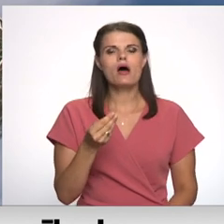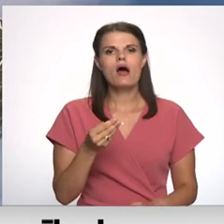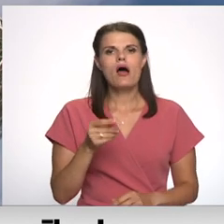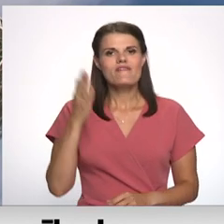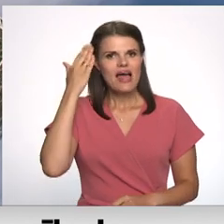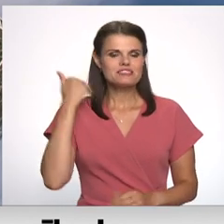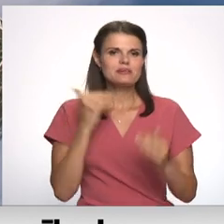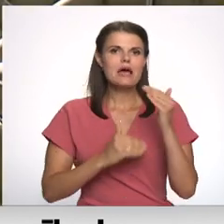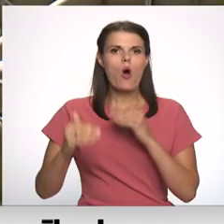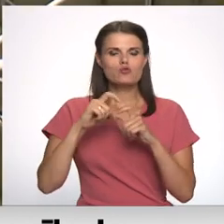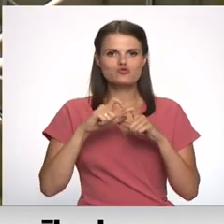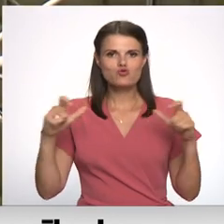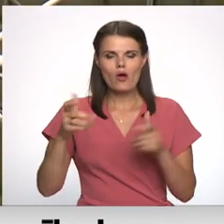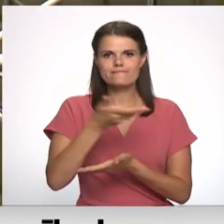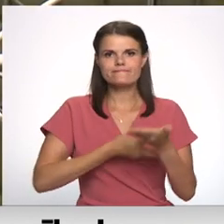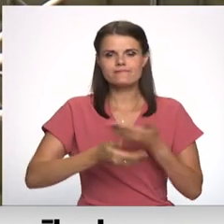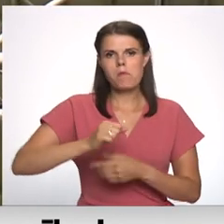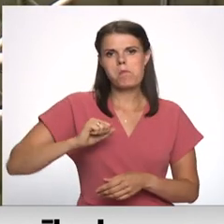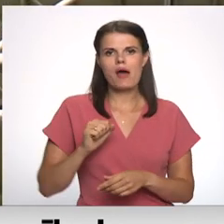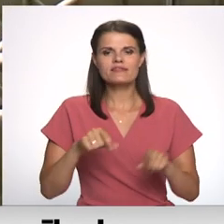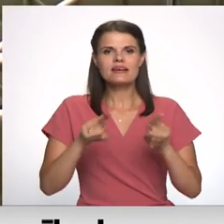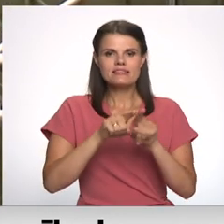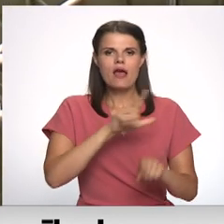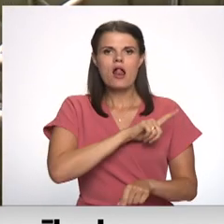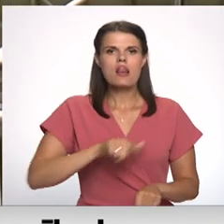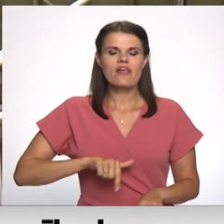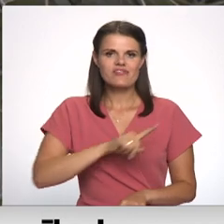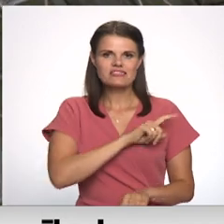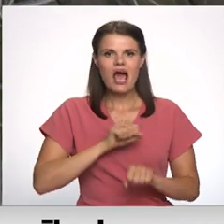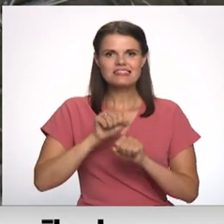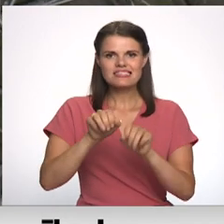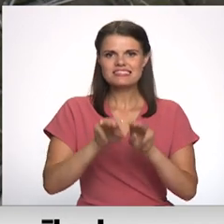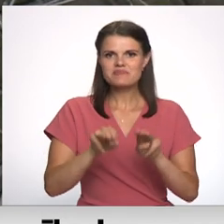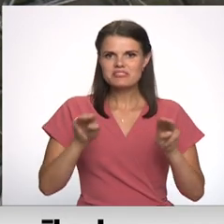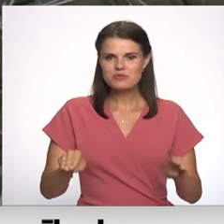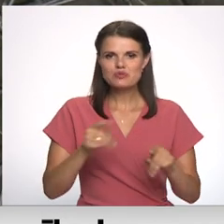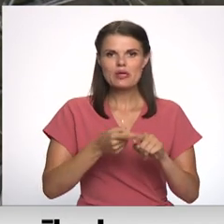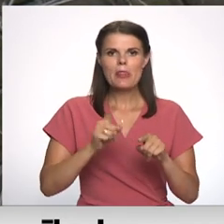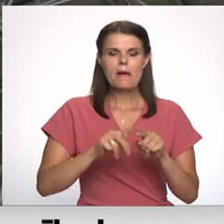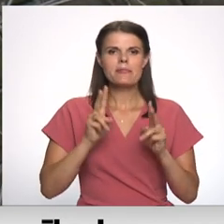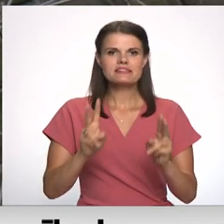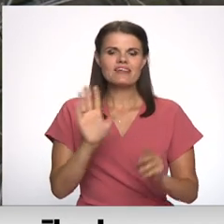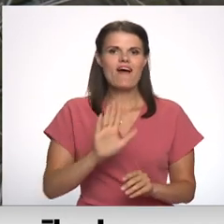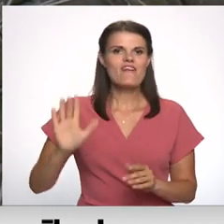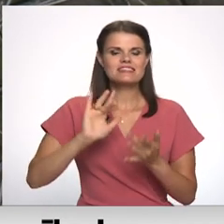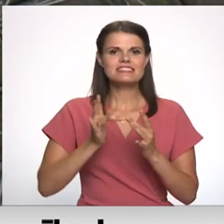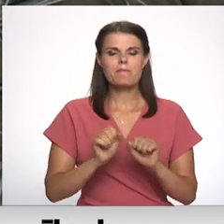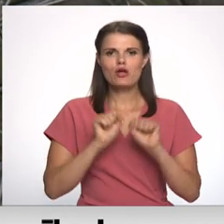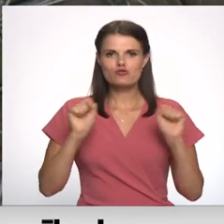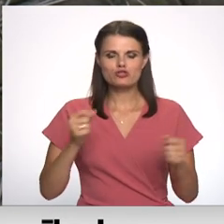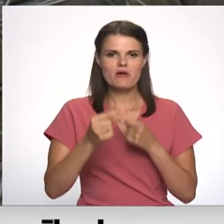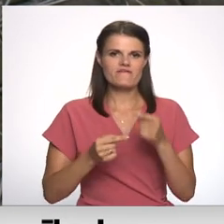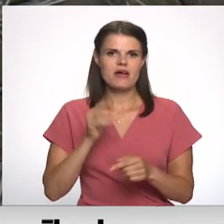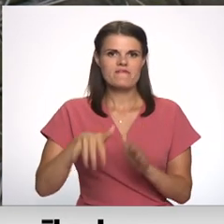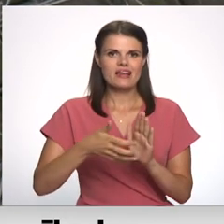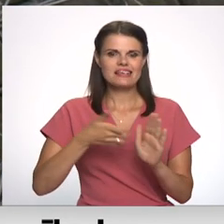inženierzinātņu institūta sadarbības partneris ir arī Latvijas aizsardzības ministrija, jo valsts kiberdrošībai šos teleskopus vienmēr var